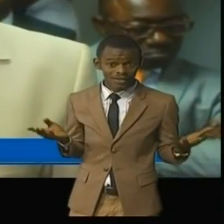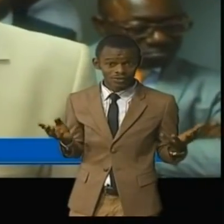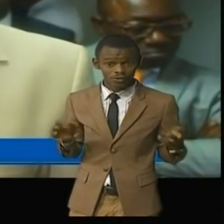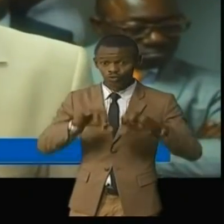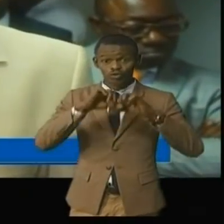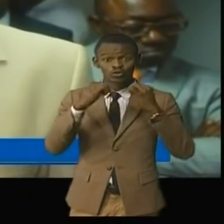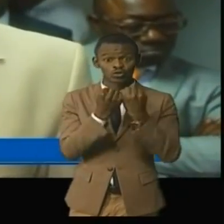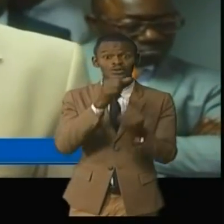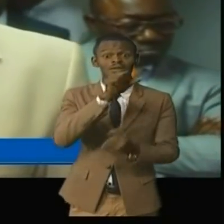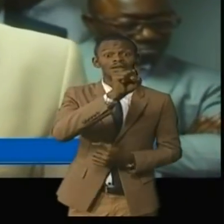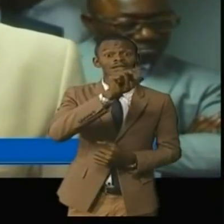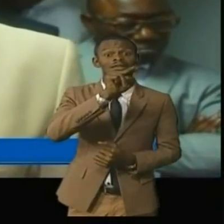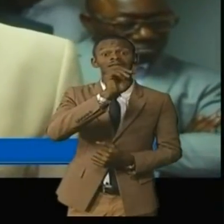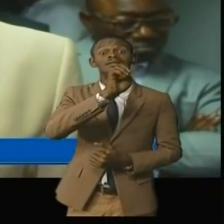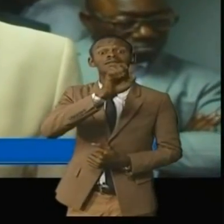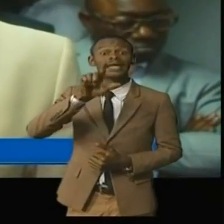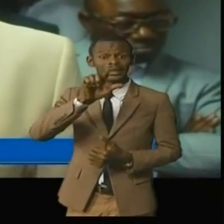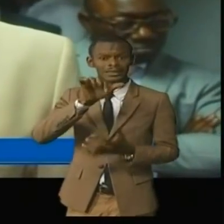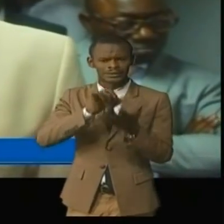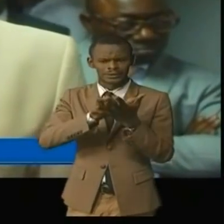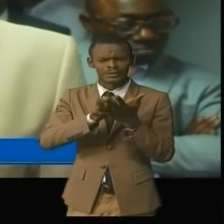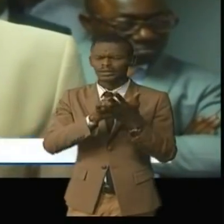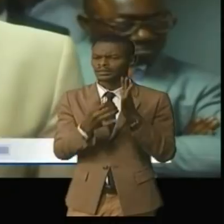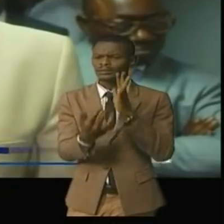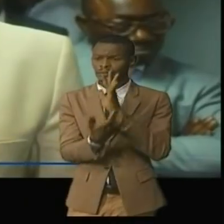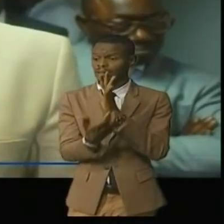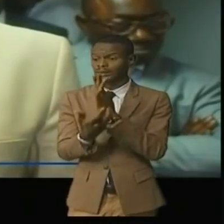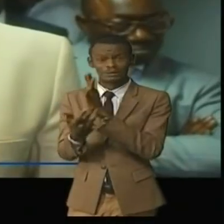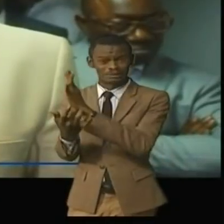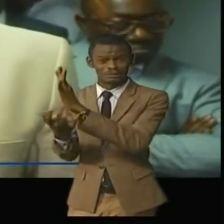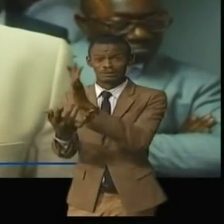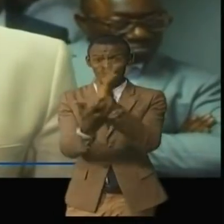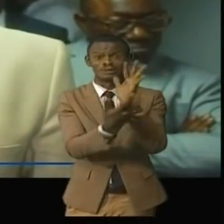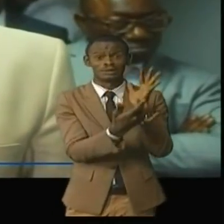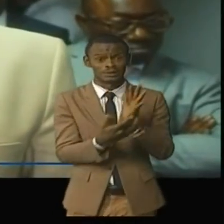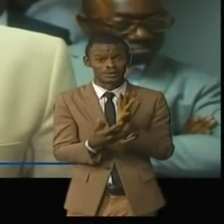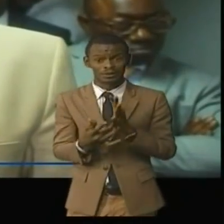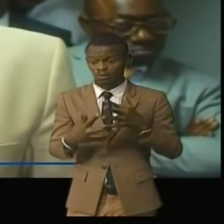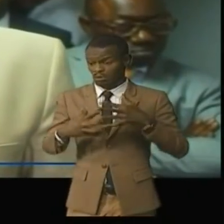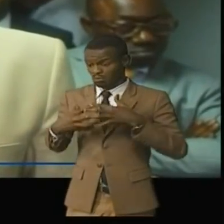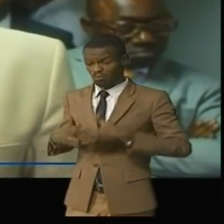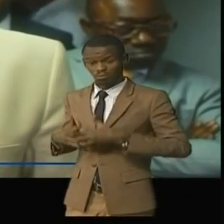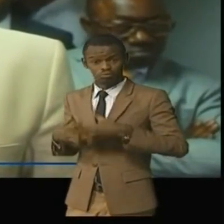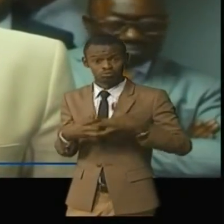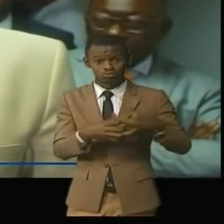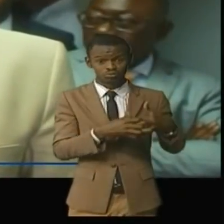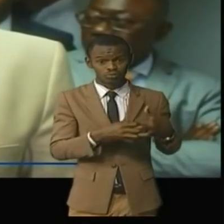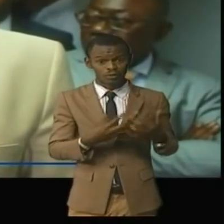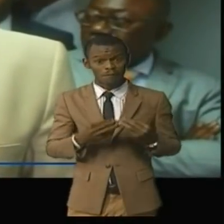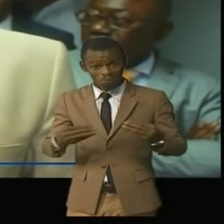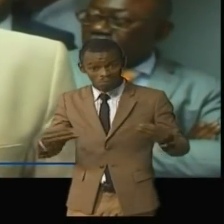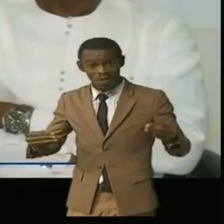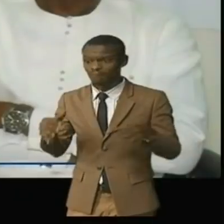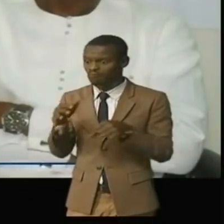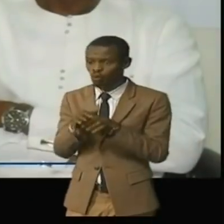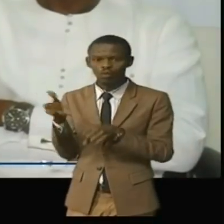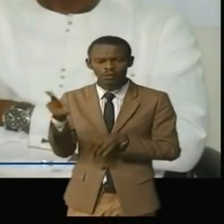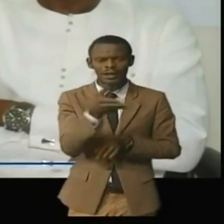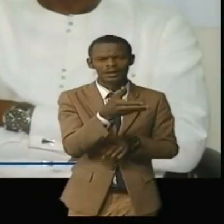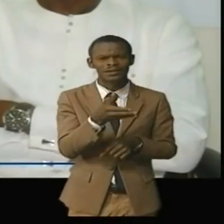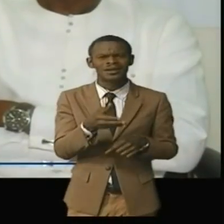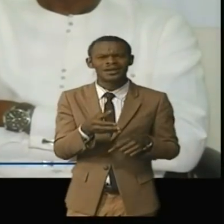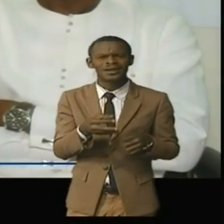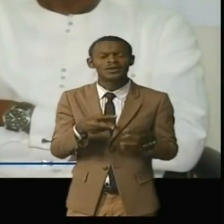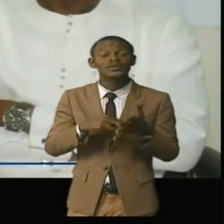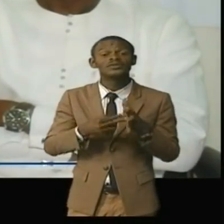que nous utilisons des technologies qui évoluent, mais nous devons gérer et les hommes et les équipements.